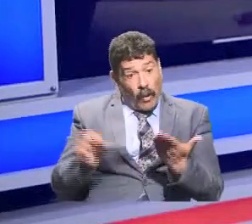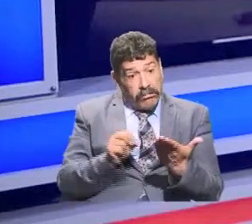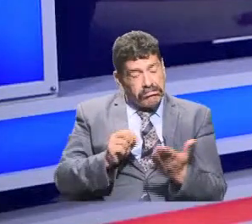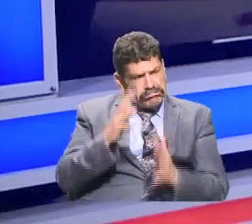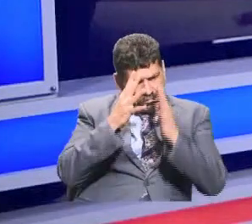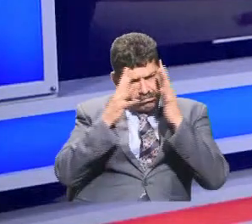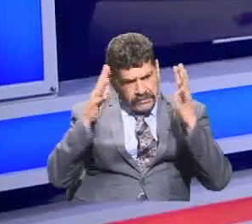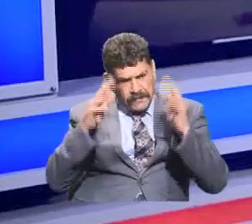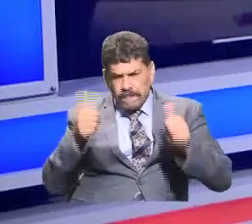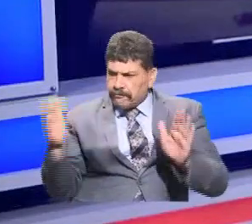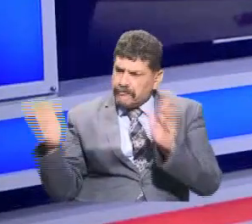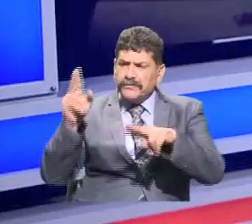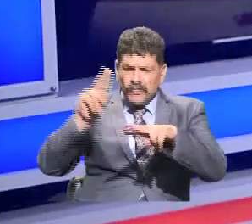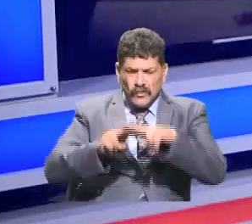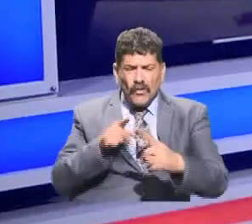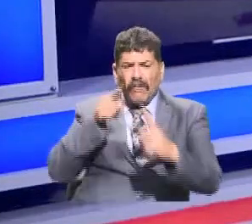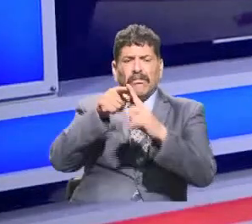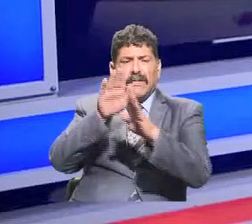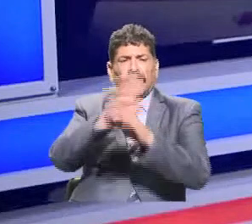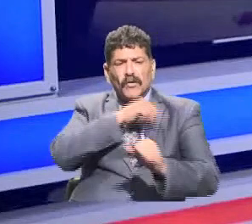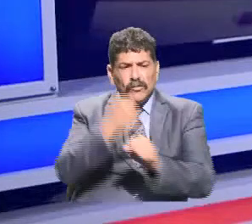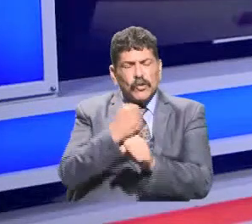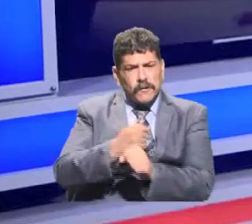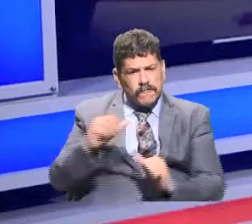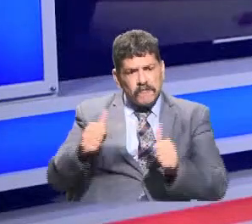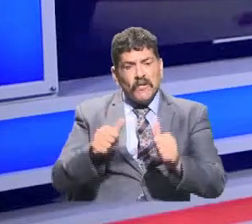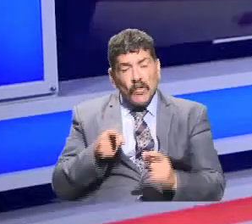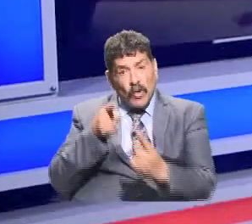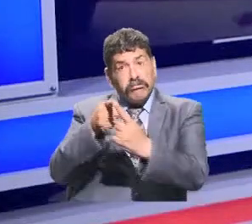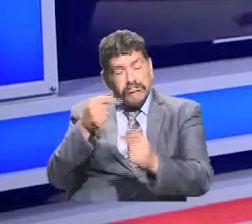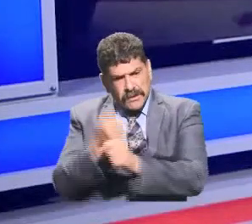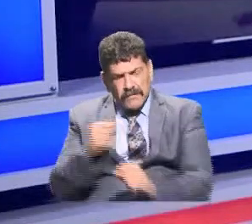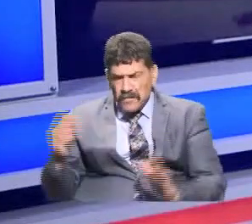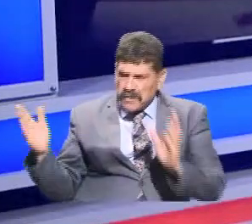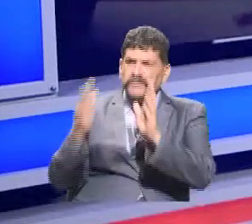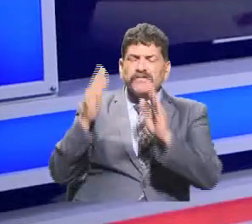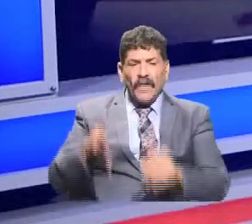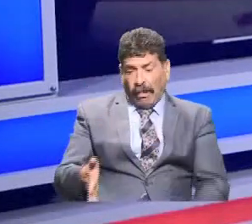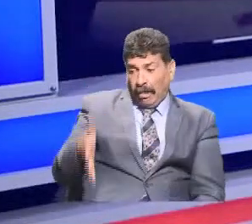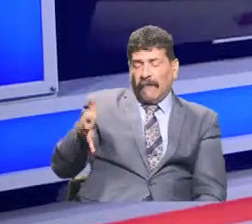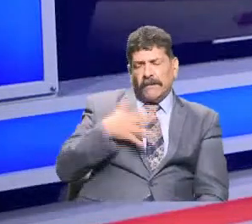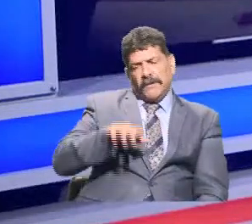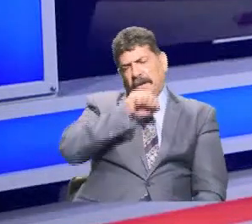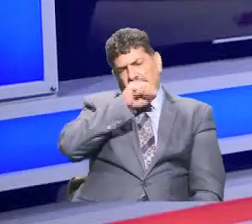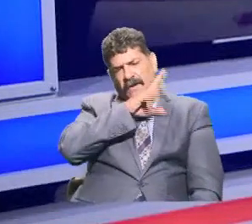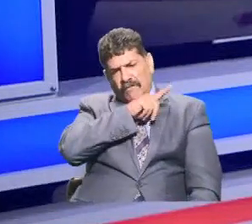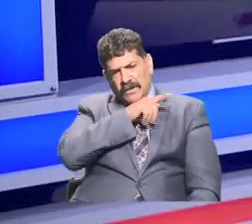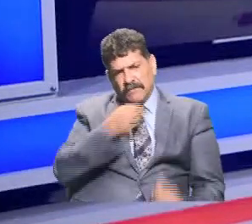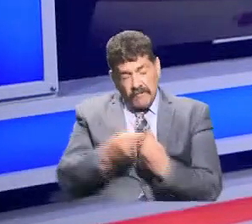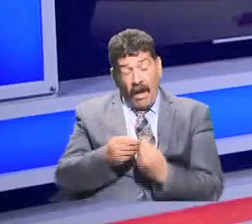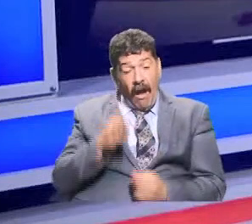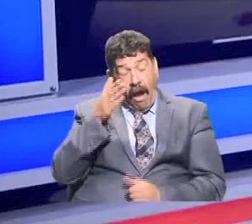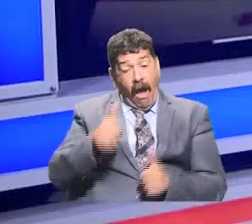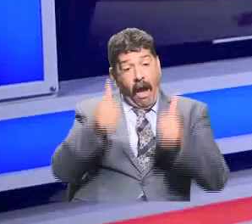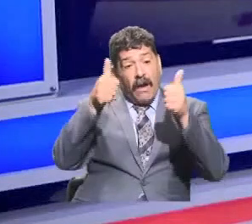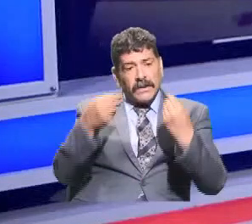بل كان مناضلا من اجل قضيته فلسطين وظهر التوجه المقاوم لديه منذ طفولته حيث تم خلال رحلته